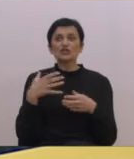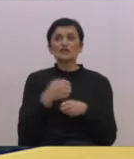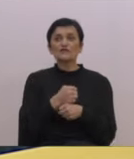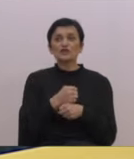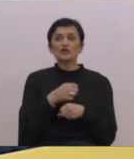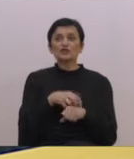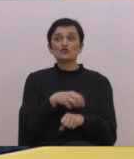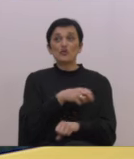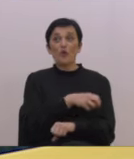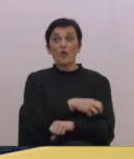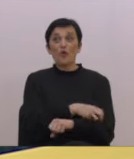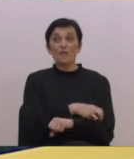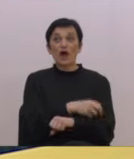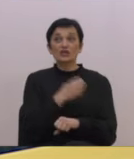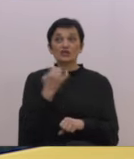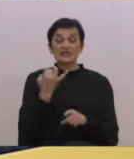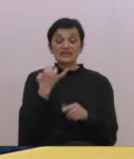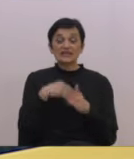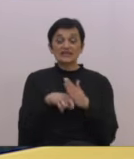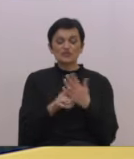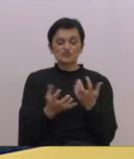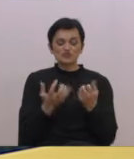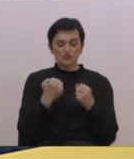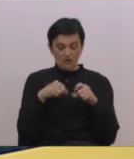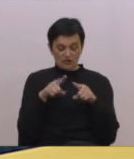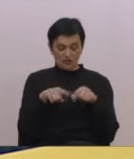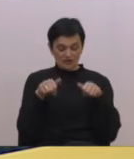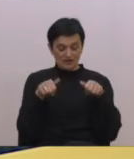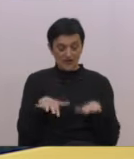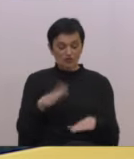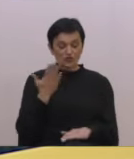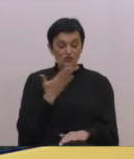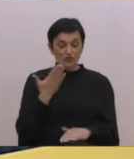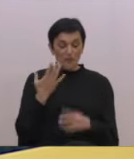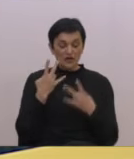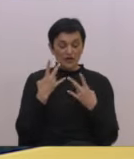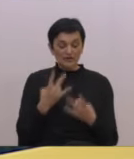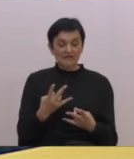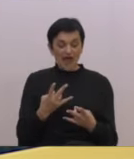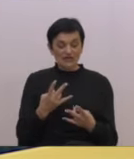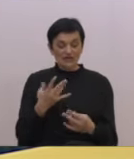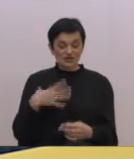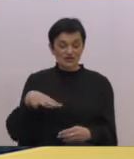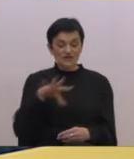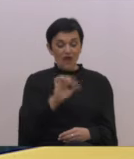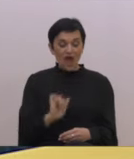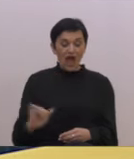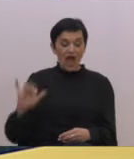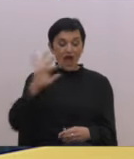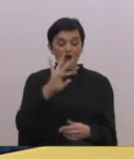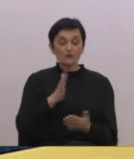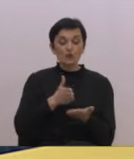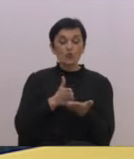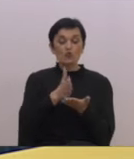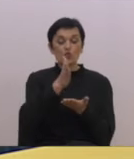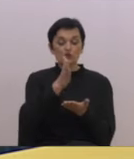გამო მზად ხართ მიიღოთ ისეთი გადაწყვეტილებები, რომელიც დააზიანებს ამ ქვეყნის ევროპულ კურსს